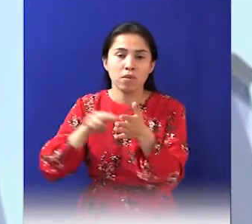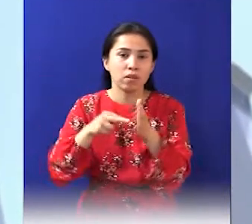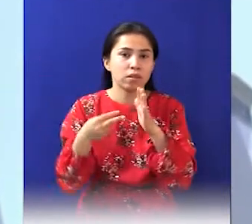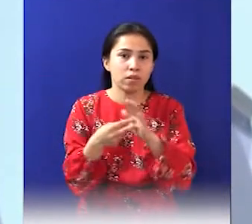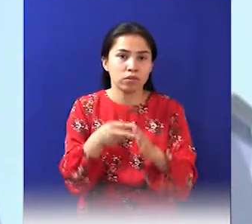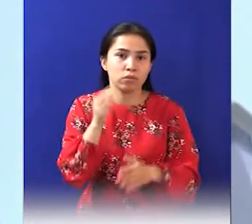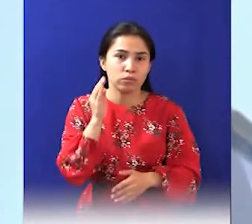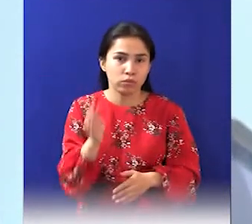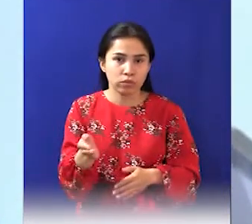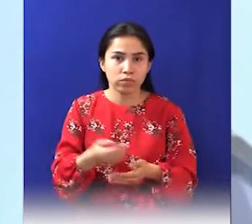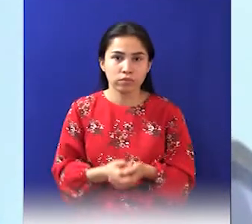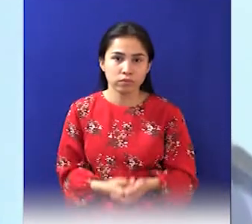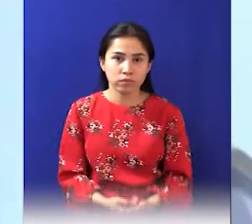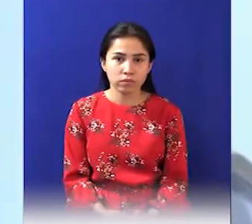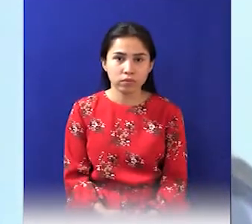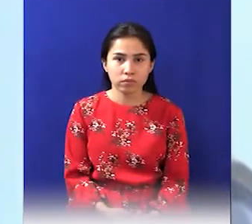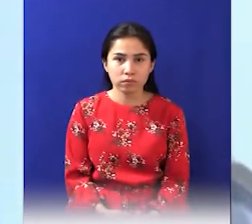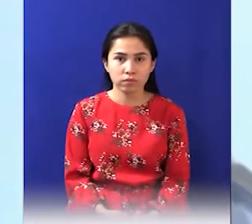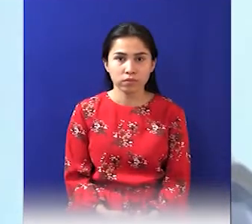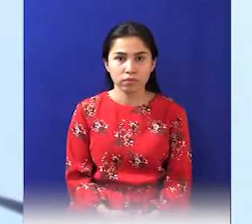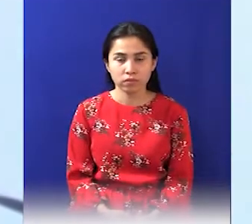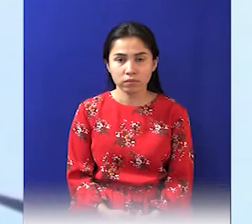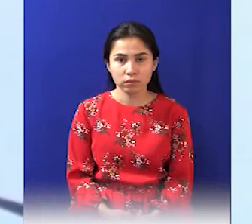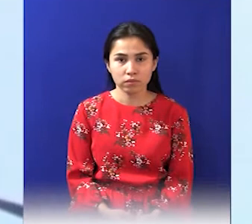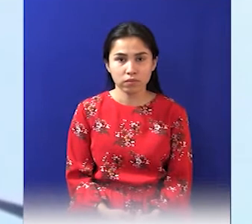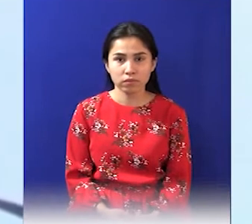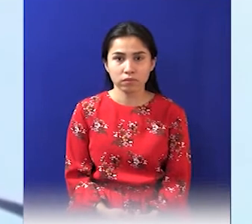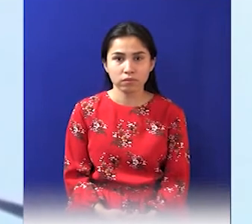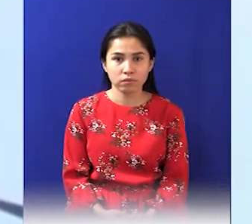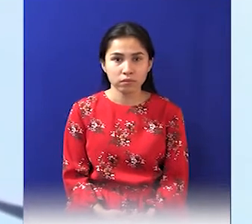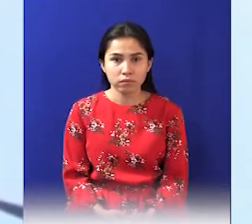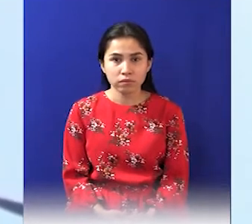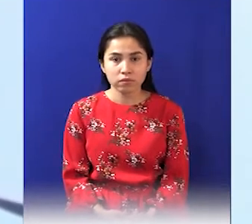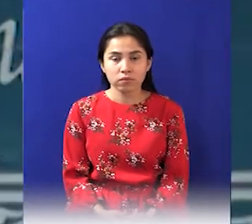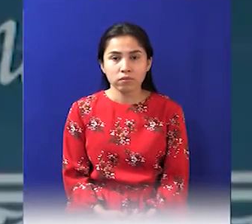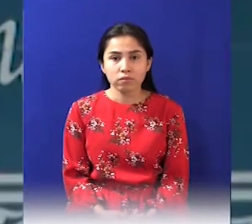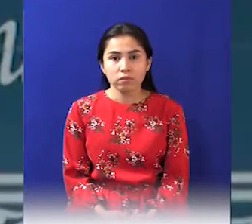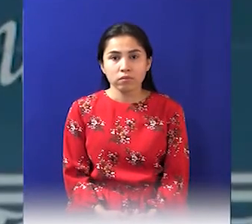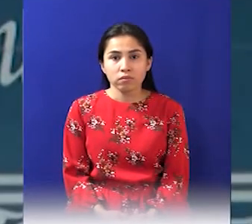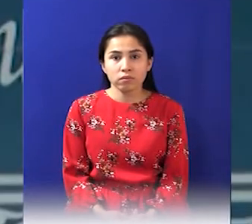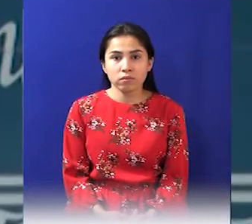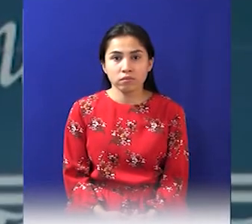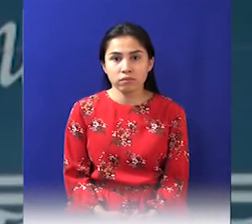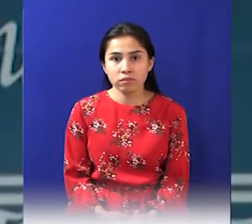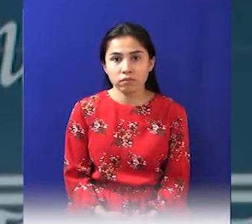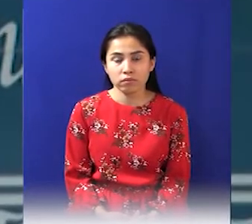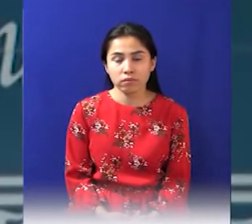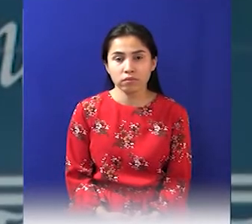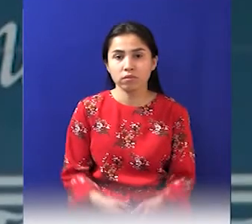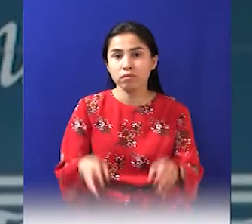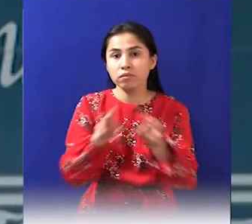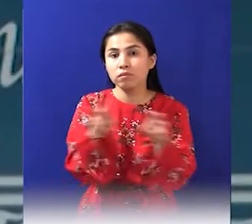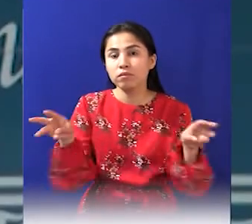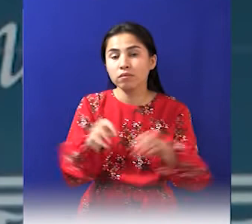айтулы күндер жетерлік. Соның ішіндегі ең маңыздысы әрі бірегейі қасиетті Рамазан айындағы қадыр түні. Бұл түн жасаған әрбір ізгі амалдар мен